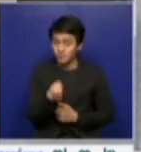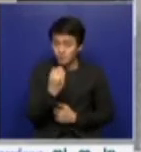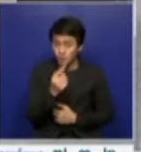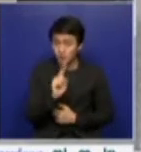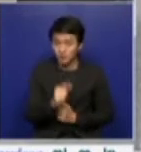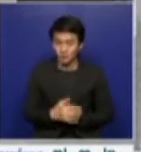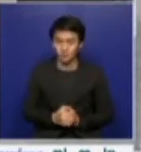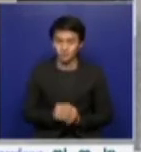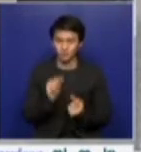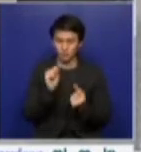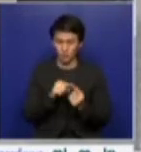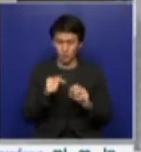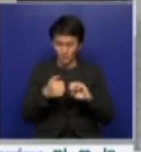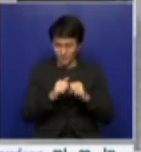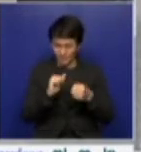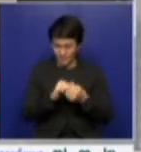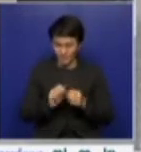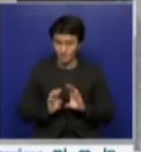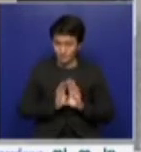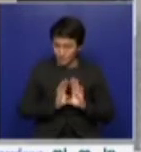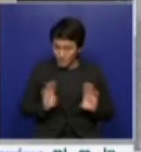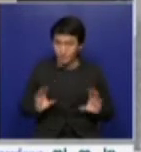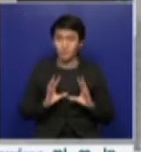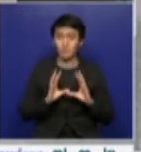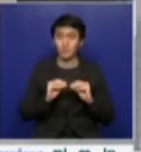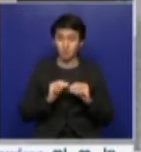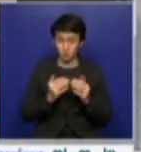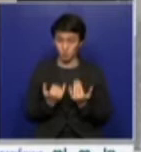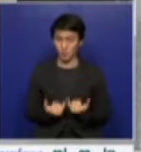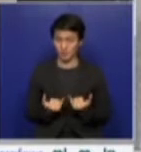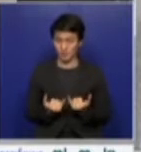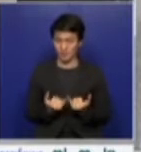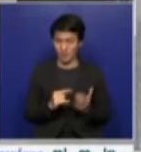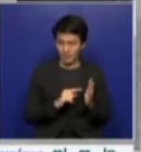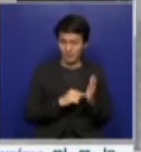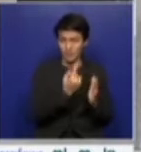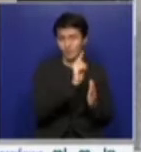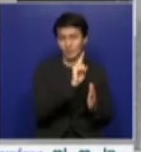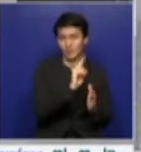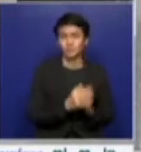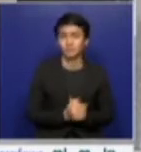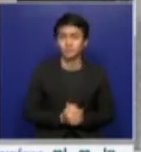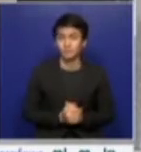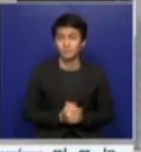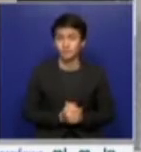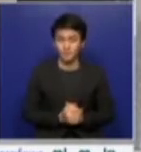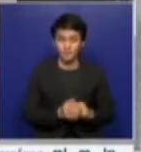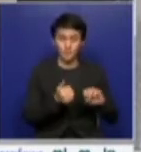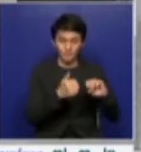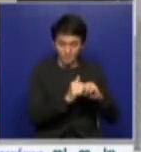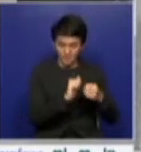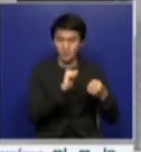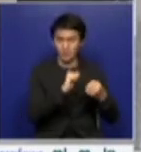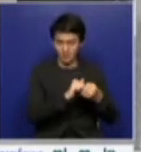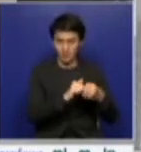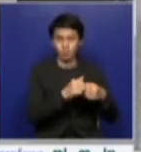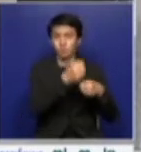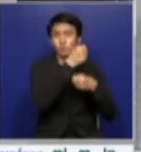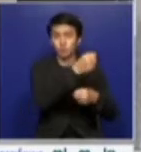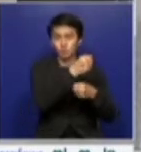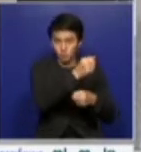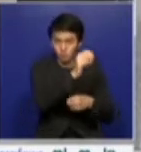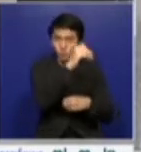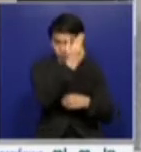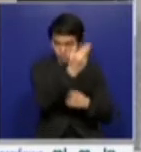เต็มที่ไปที่มาและต้นต่อของปัญหาเราต้องเริ่มที่นาจากปัญหาของท่อเรียกร้องของผู้ชุมนุมก่อน